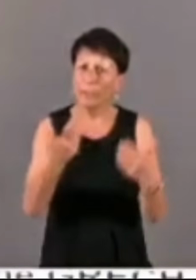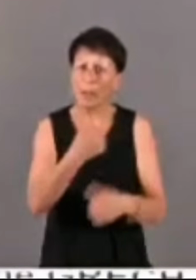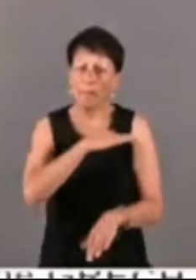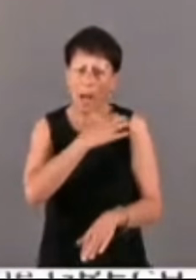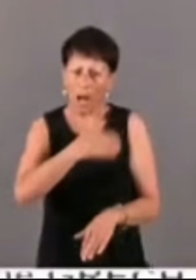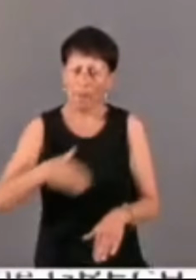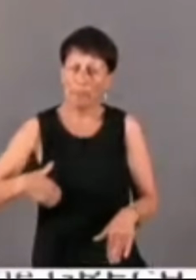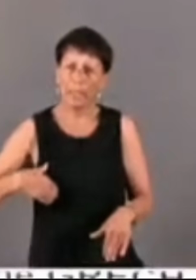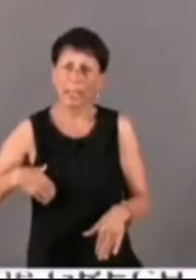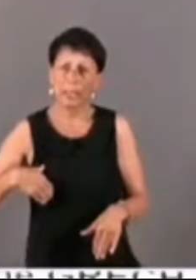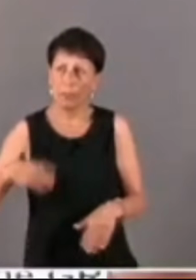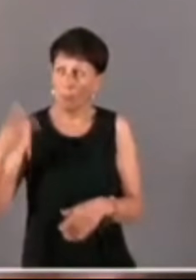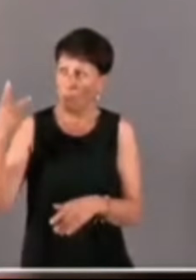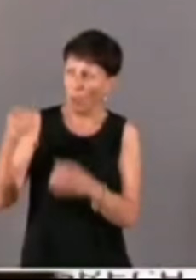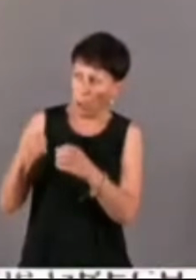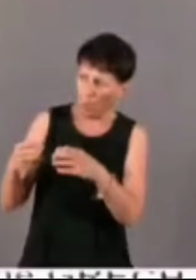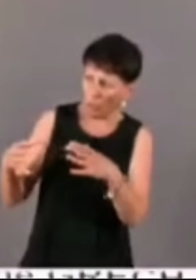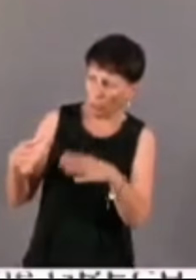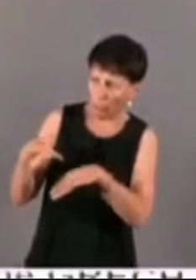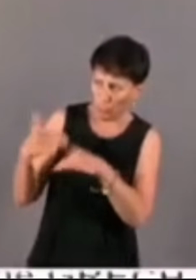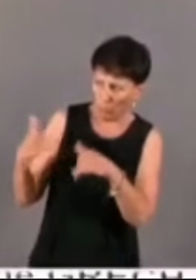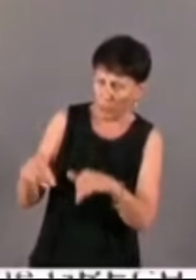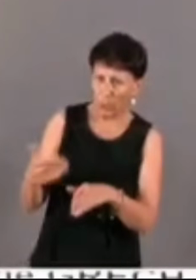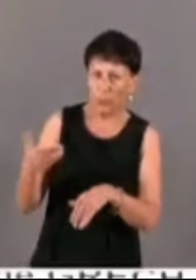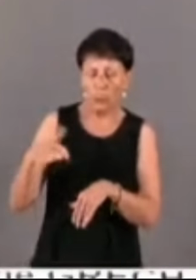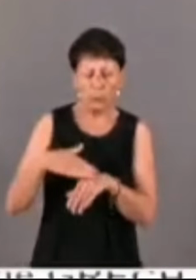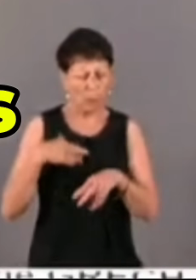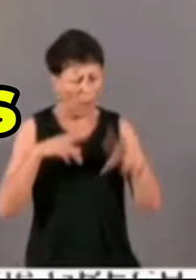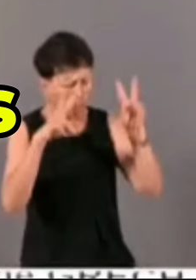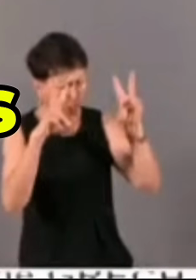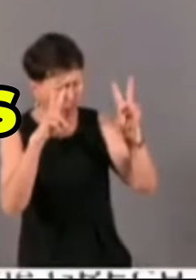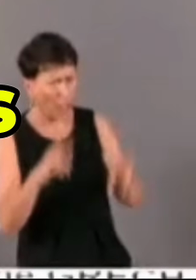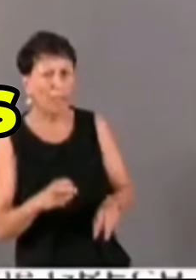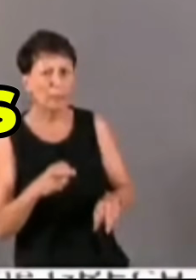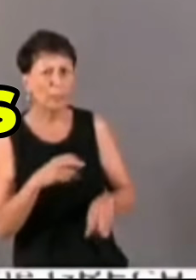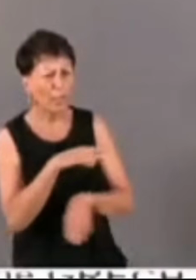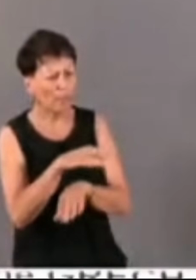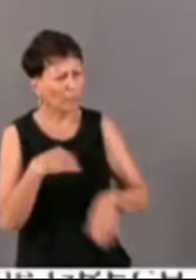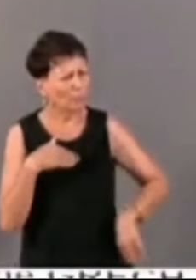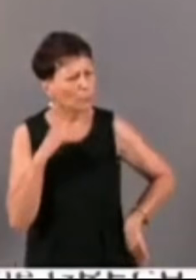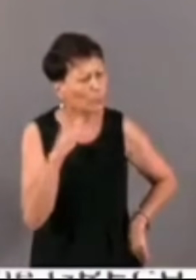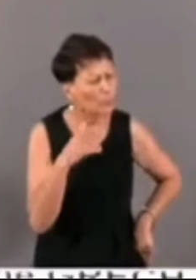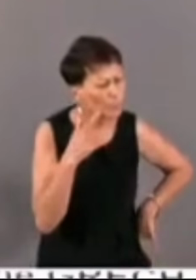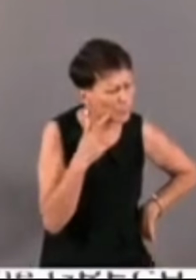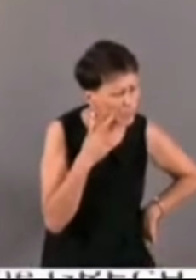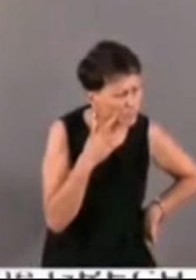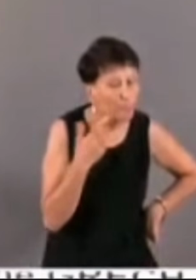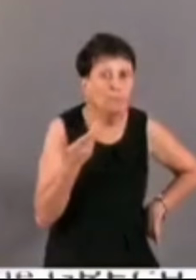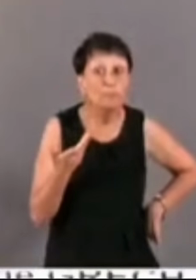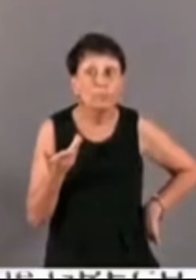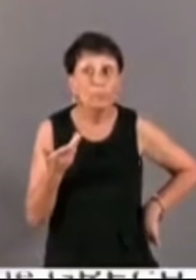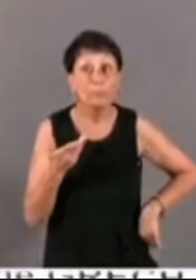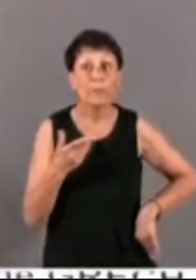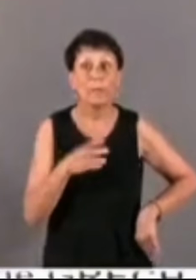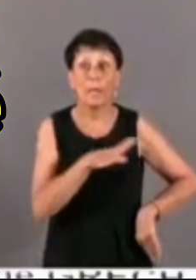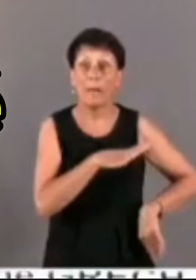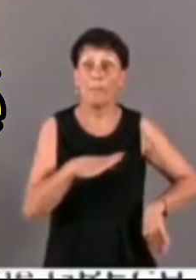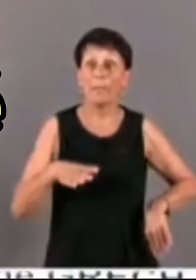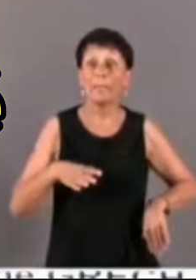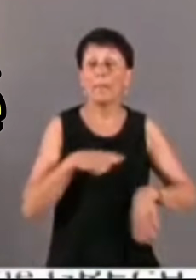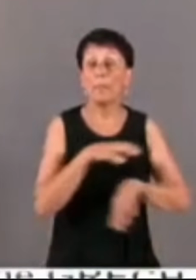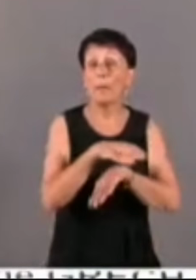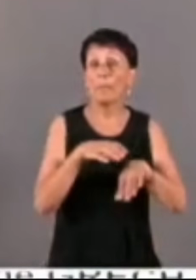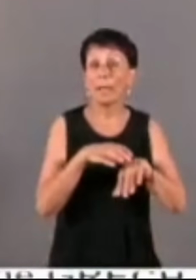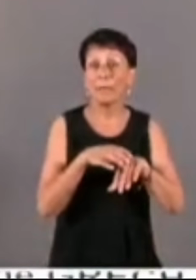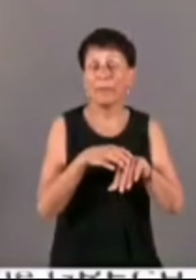la mairie, par votre majorité. Et je me suis renseigné auprès de la préfecture. La préfète déléguée à l'égalité